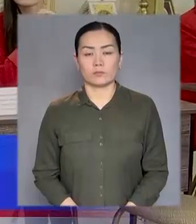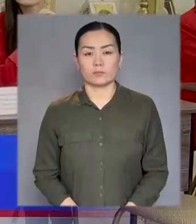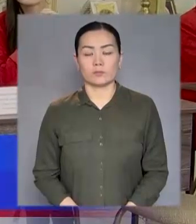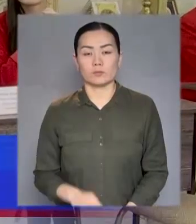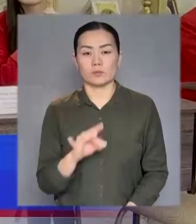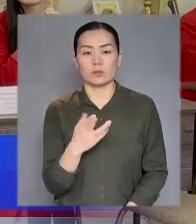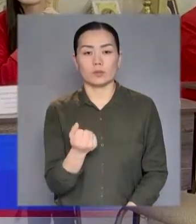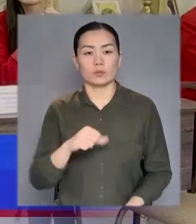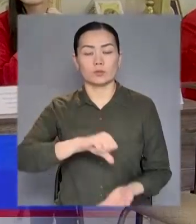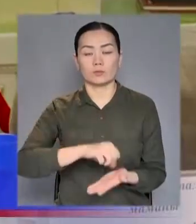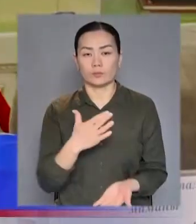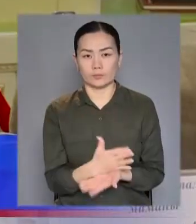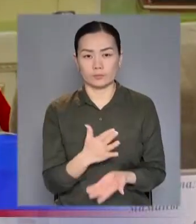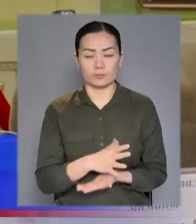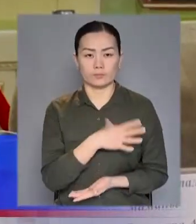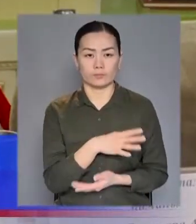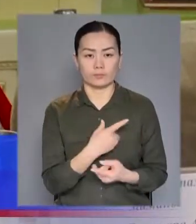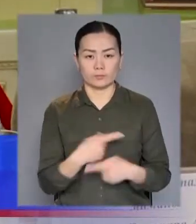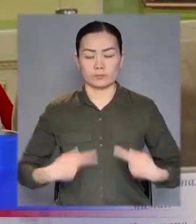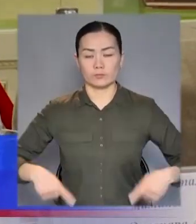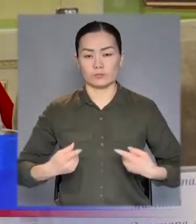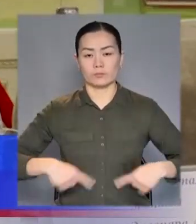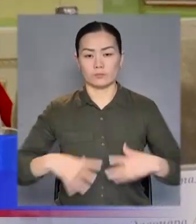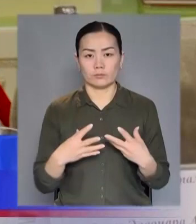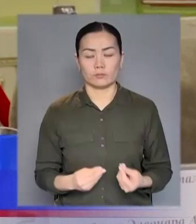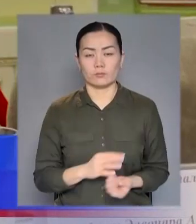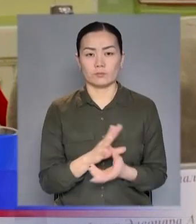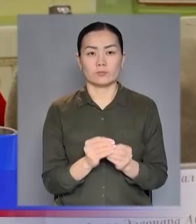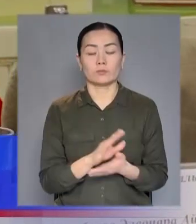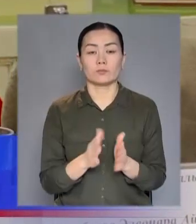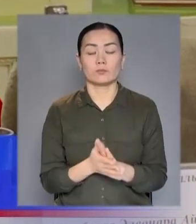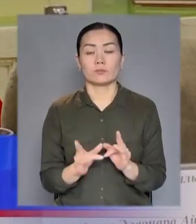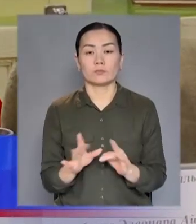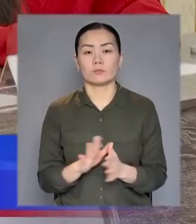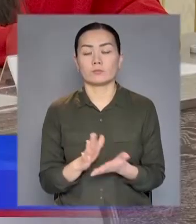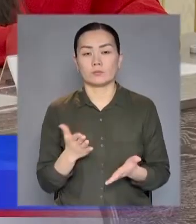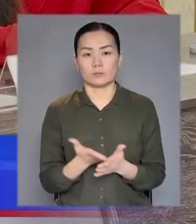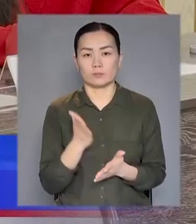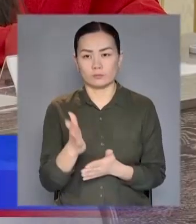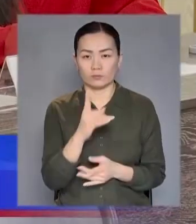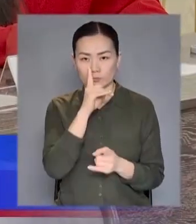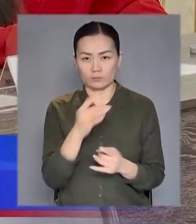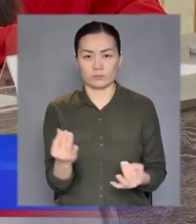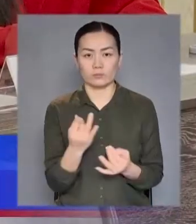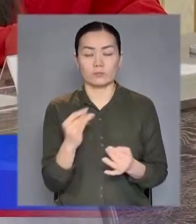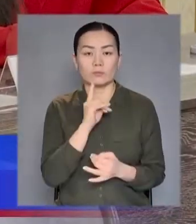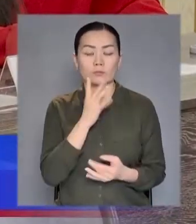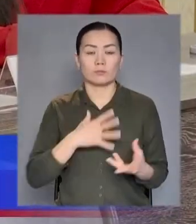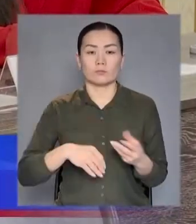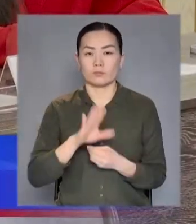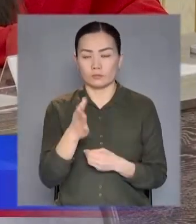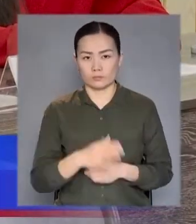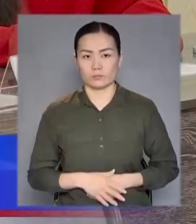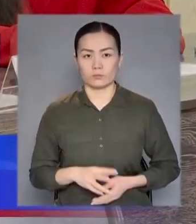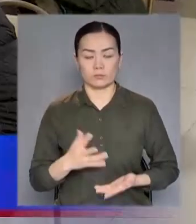передвижной ярмарке приняли участие представители разных учреждений. По словам организаторов, мероприятие будет особенно интересно студентам,